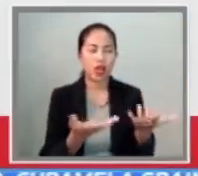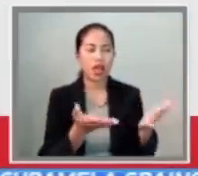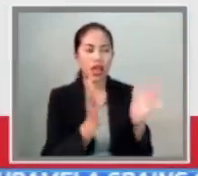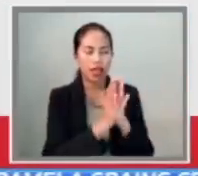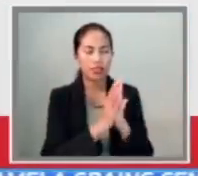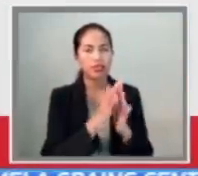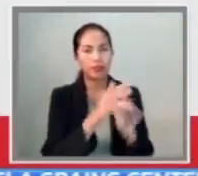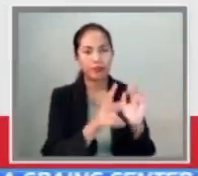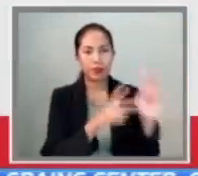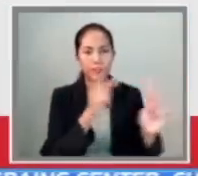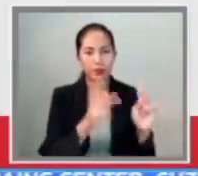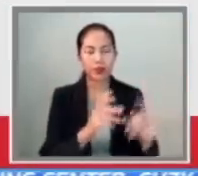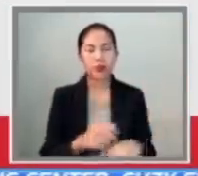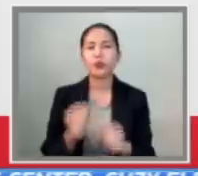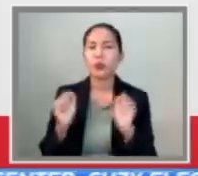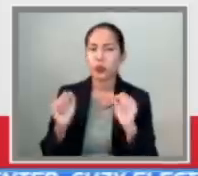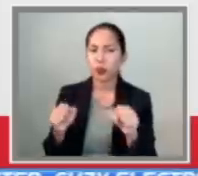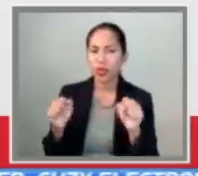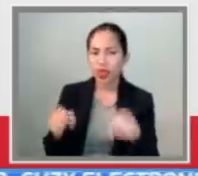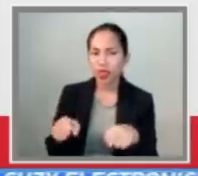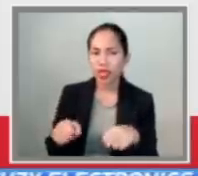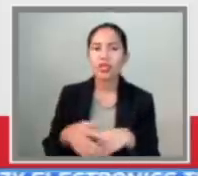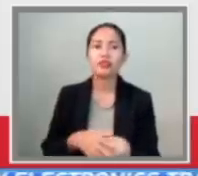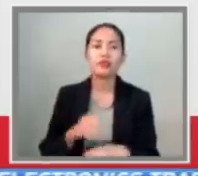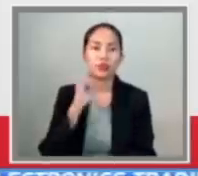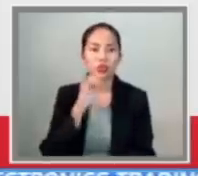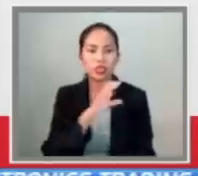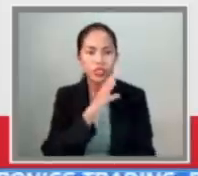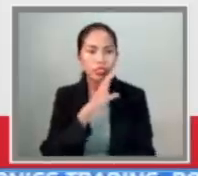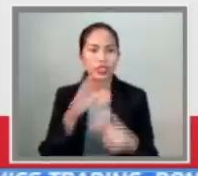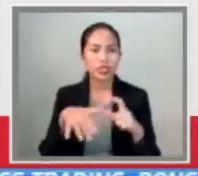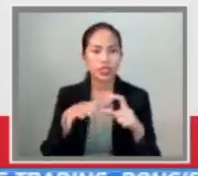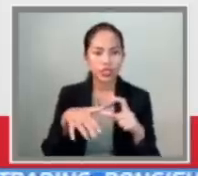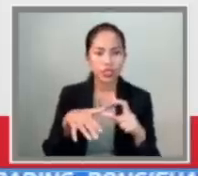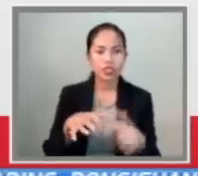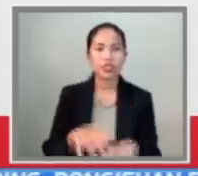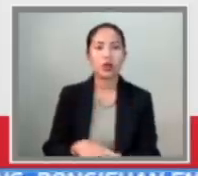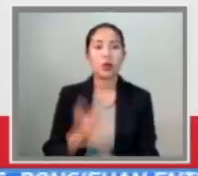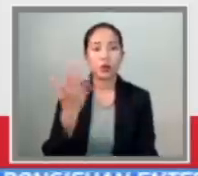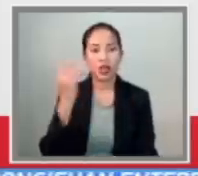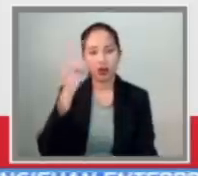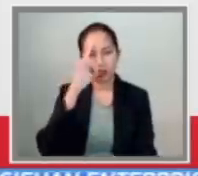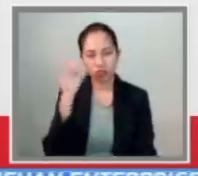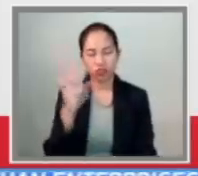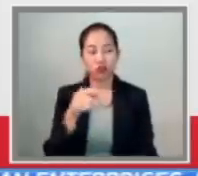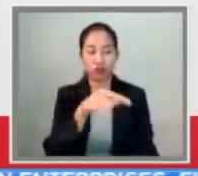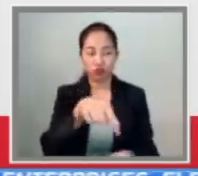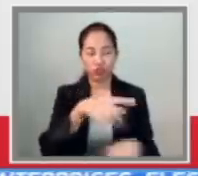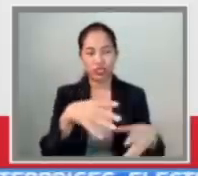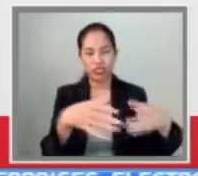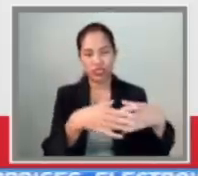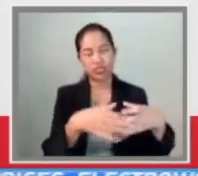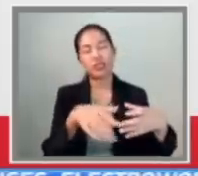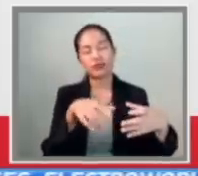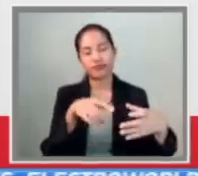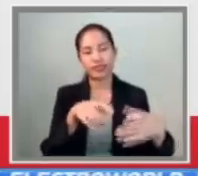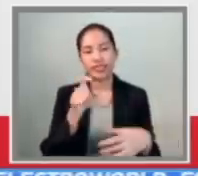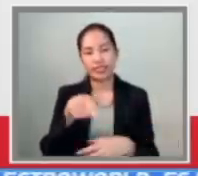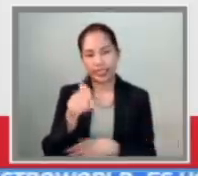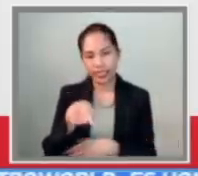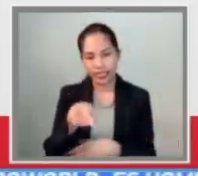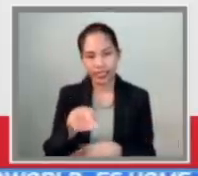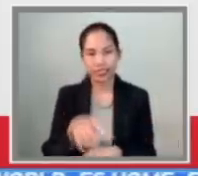senior citizen at PWD ang panukala. Sila raw kasi talaga ang nilalaanan ng mga ganyang